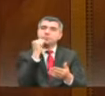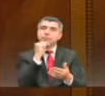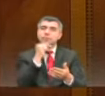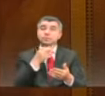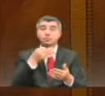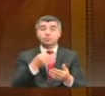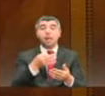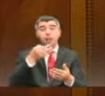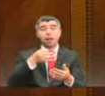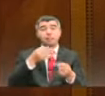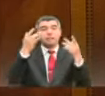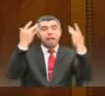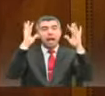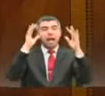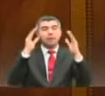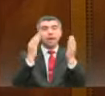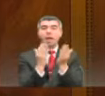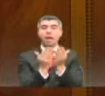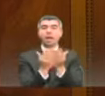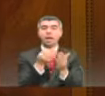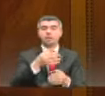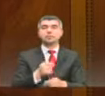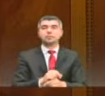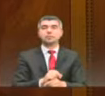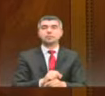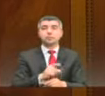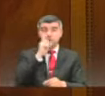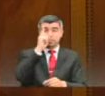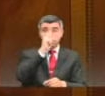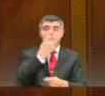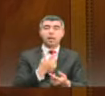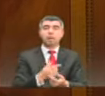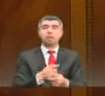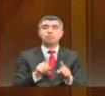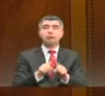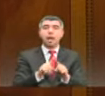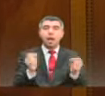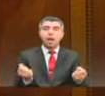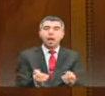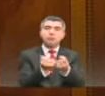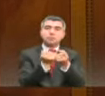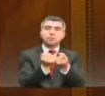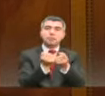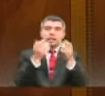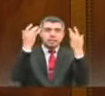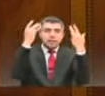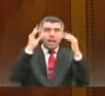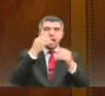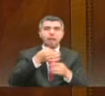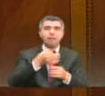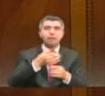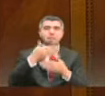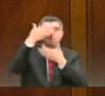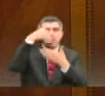أيضا بالتنمية الثقافية، وسنقوم في هذا المجال بتحسين النهوض بالثقافة المغربية وتحسين